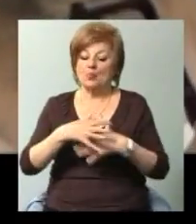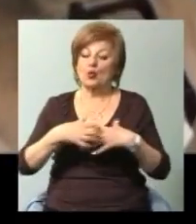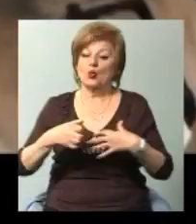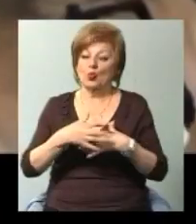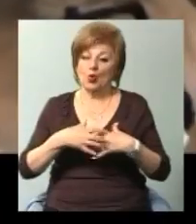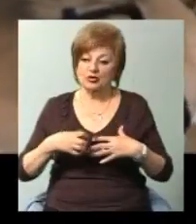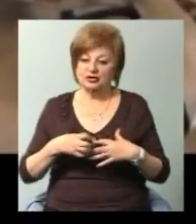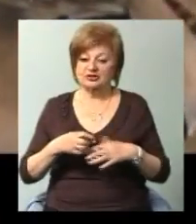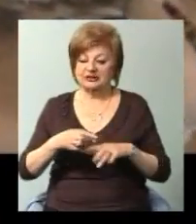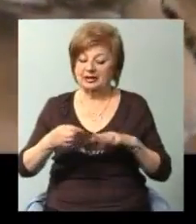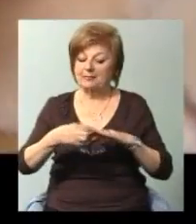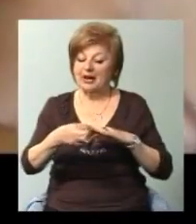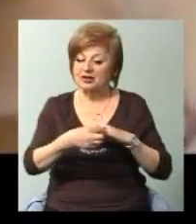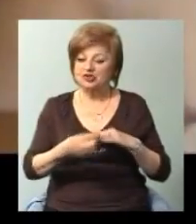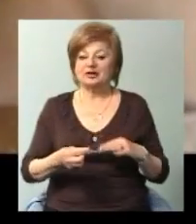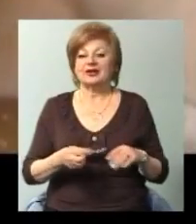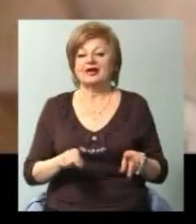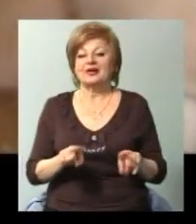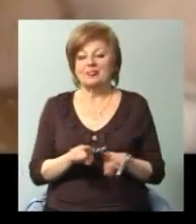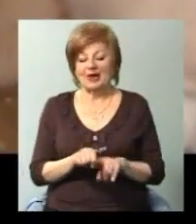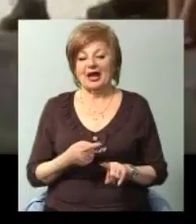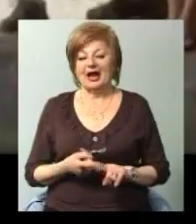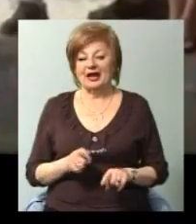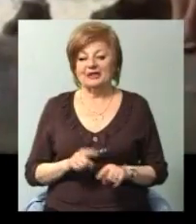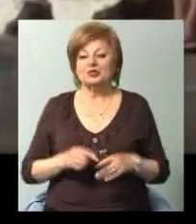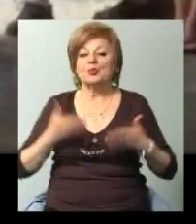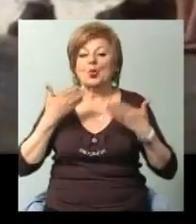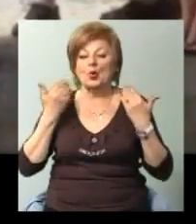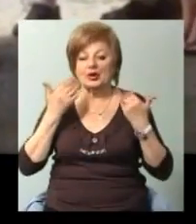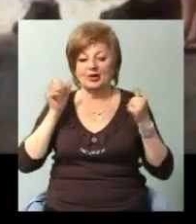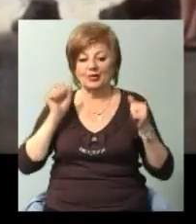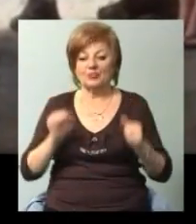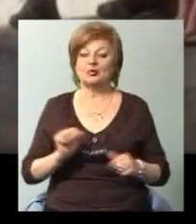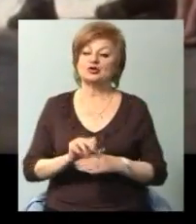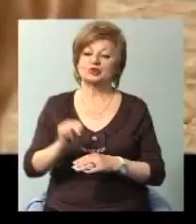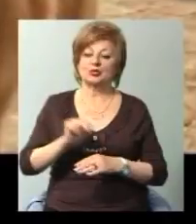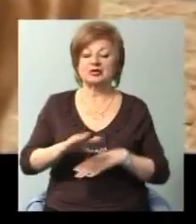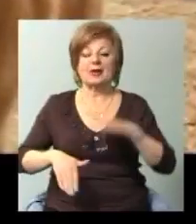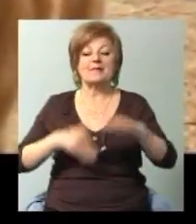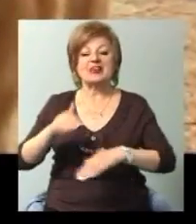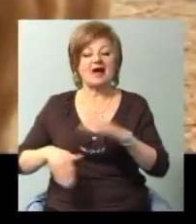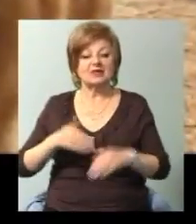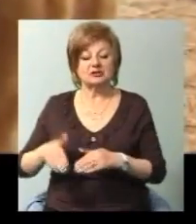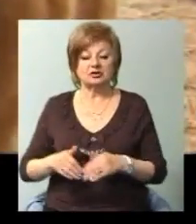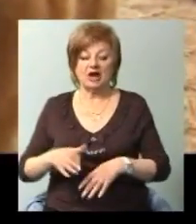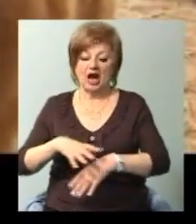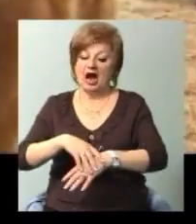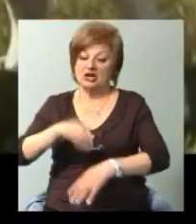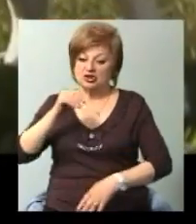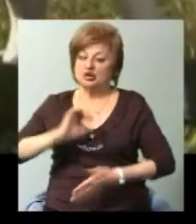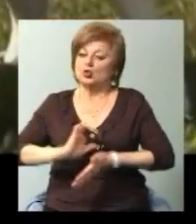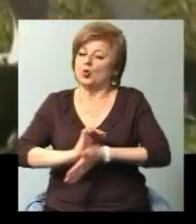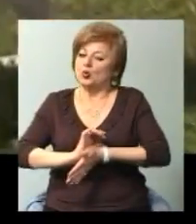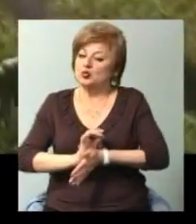зімкнуті пальці. Саме завдяки цьому пес із легкістю може навчитись чудово плавати. Шерсть у нього дуже